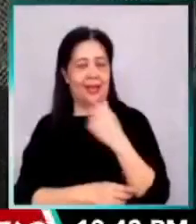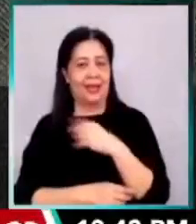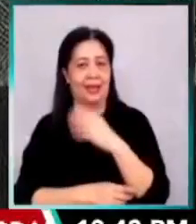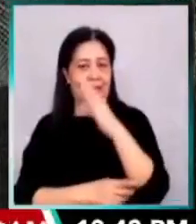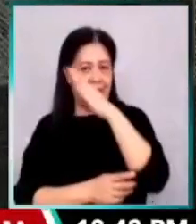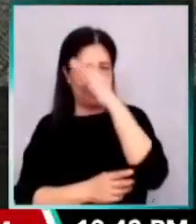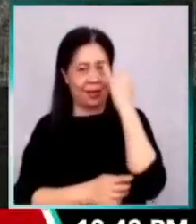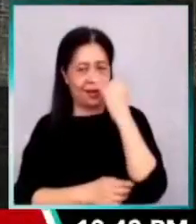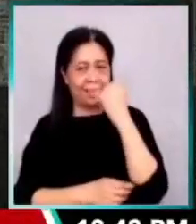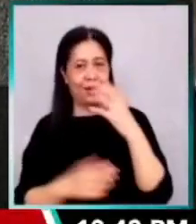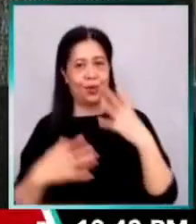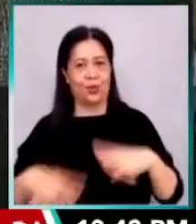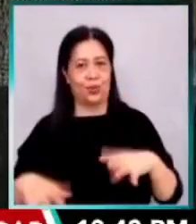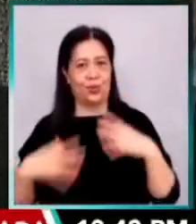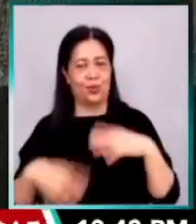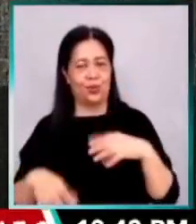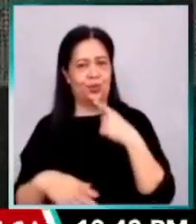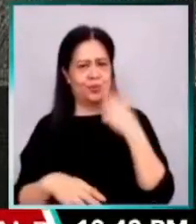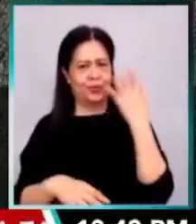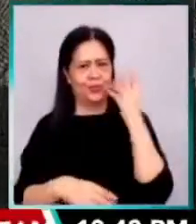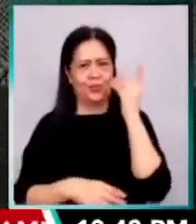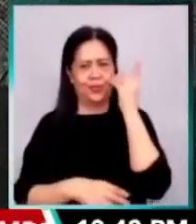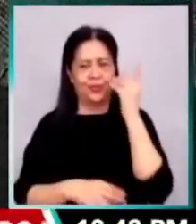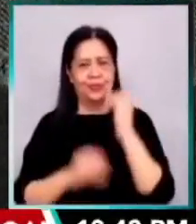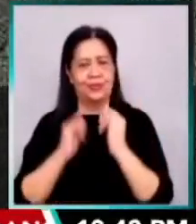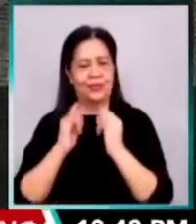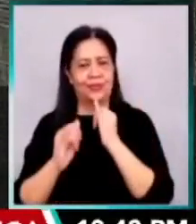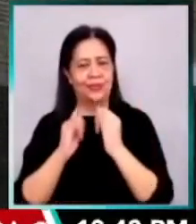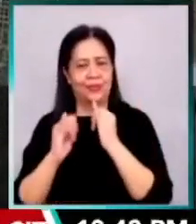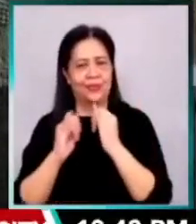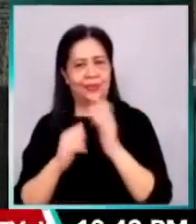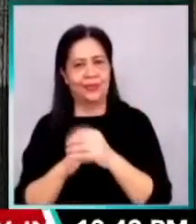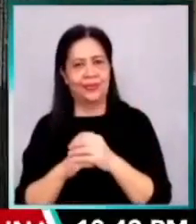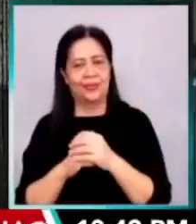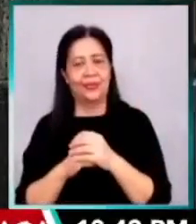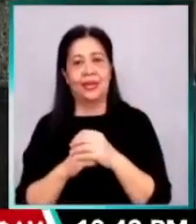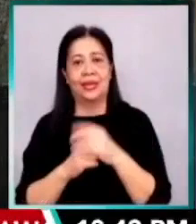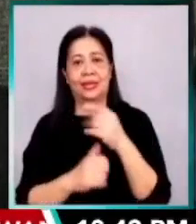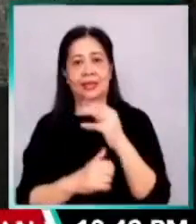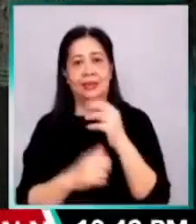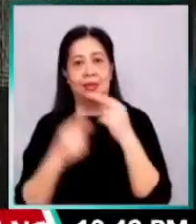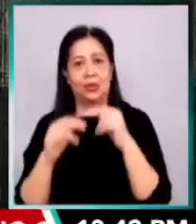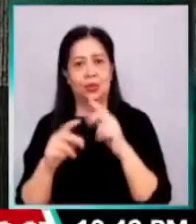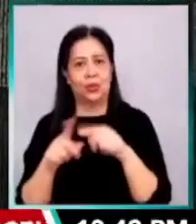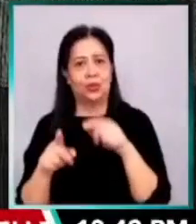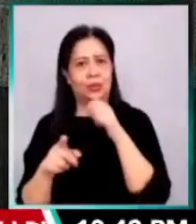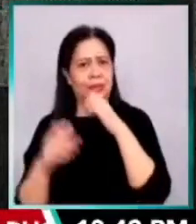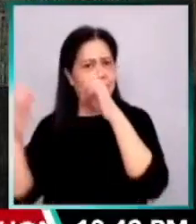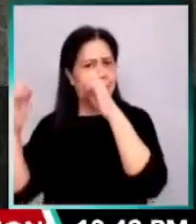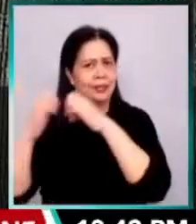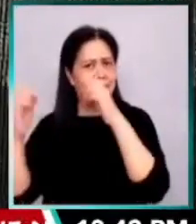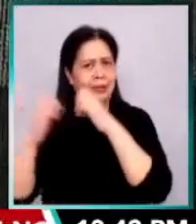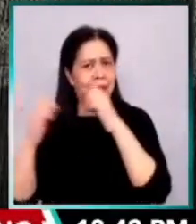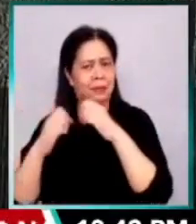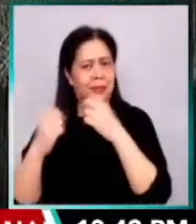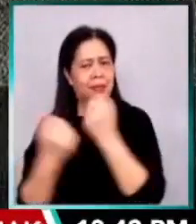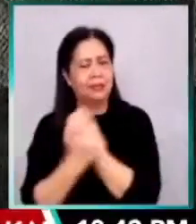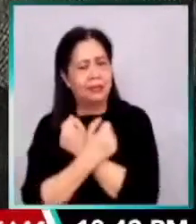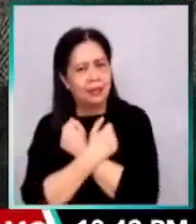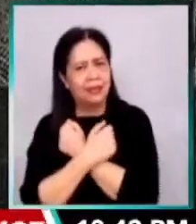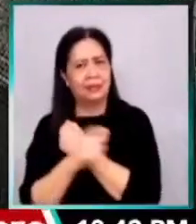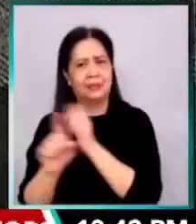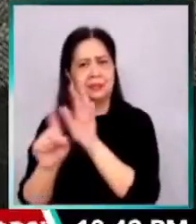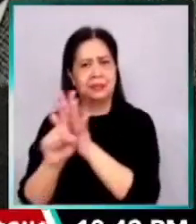nang sinabi ni David sa panayam ng GMA News Online na hindi niya inasahang mapapamahal ng ganito sa fans